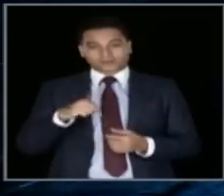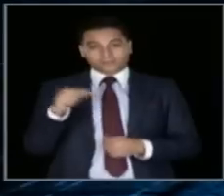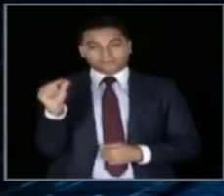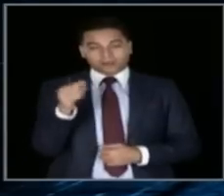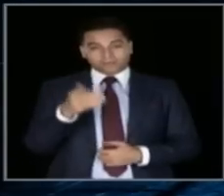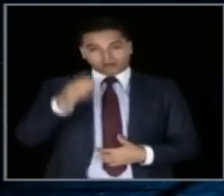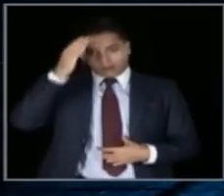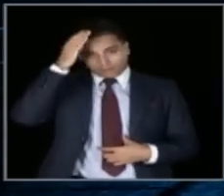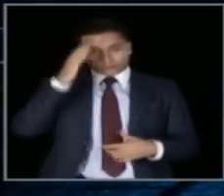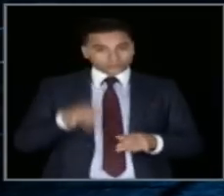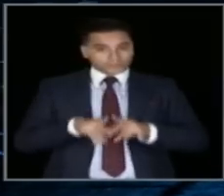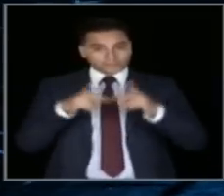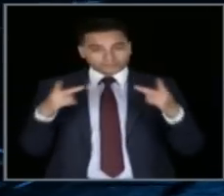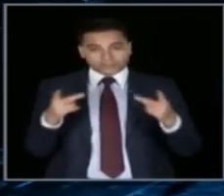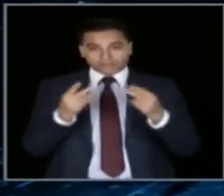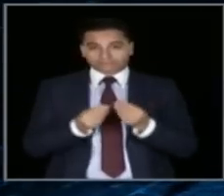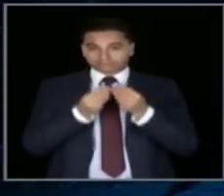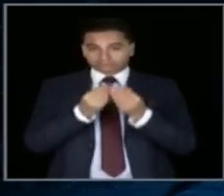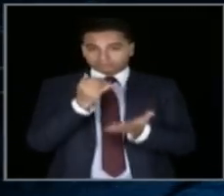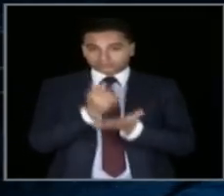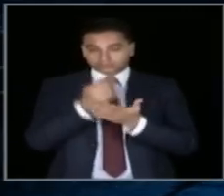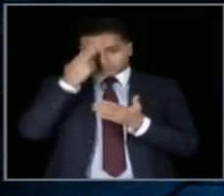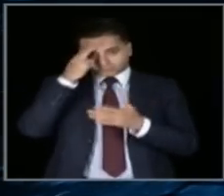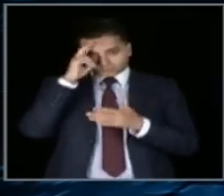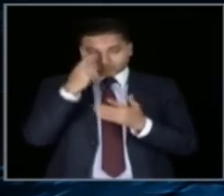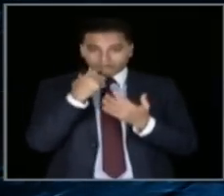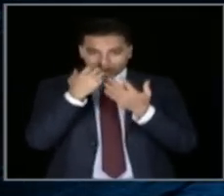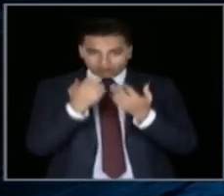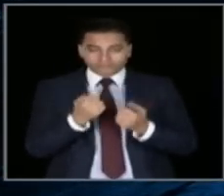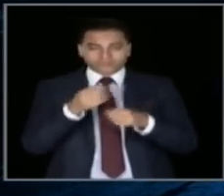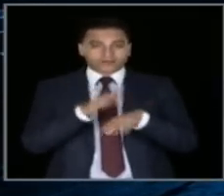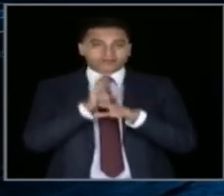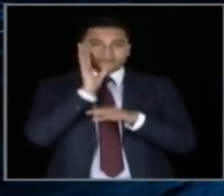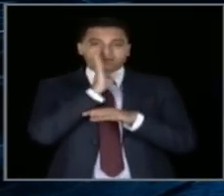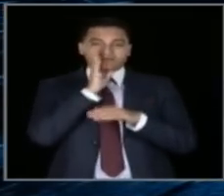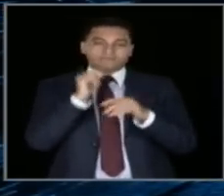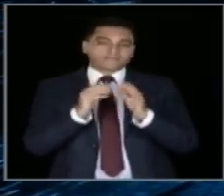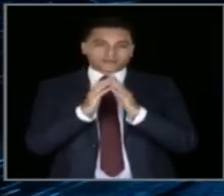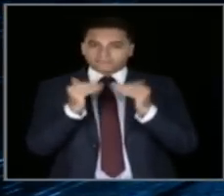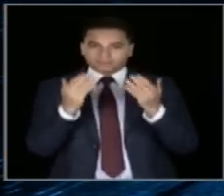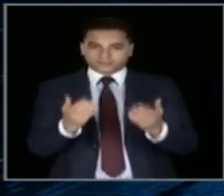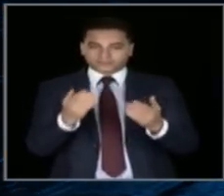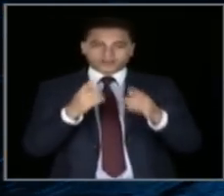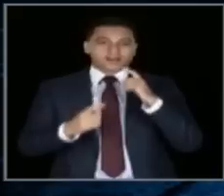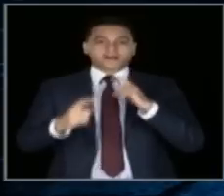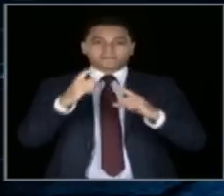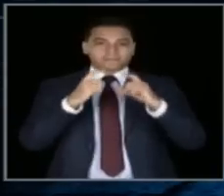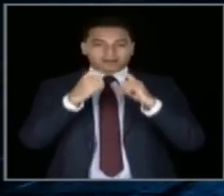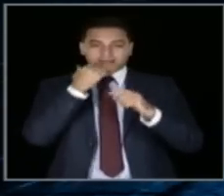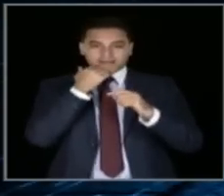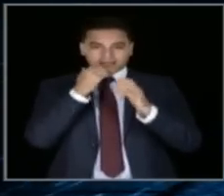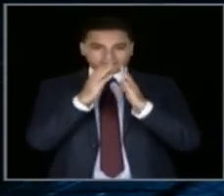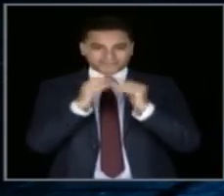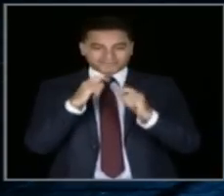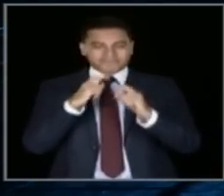برنامج العباقرة قادرون باختلاف يقدم إليكم برعاية من يهتم بالتعليم في مصر، البنك الأهلي المصري، بنك